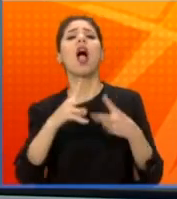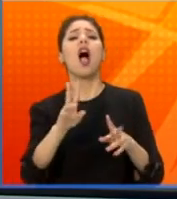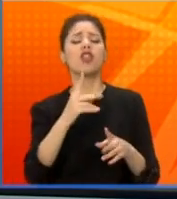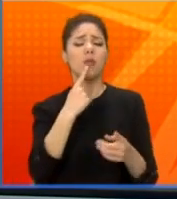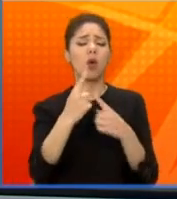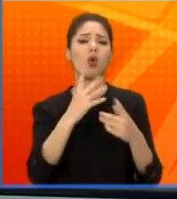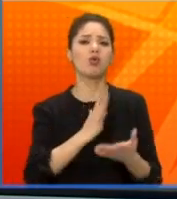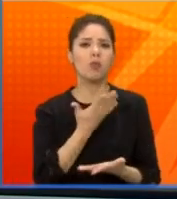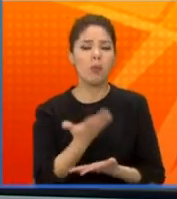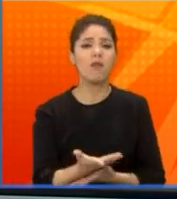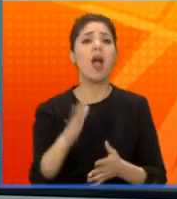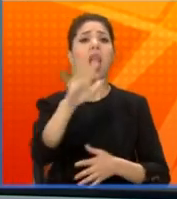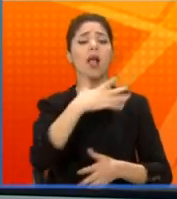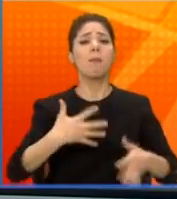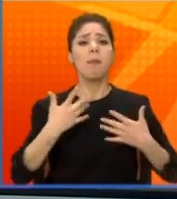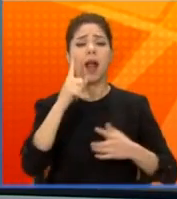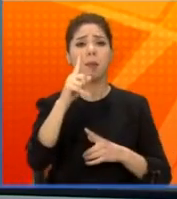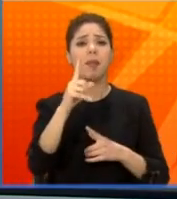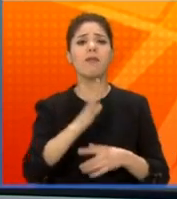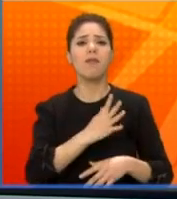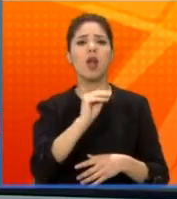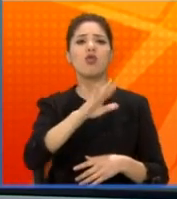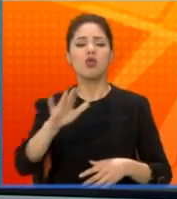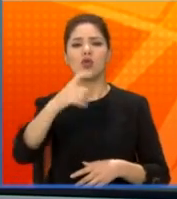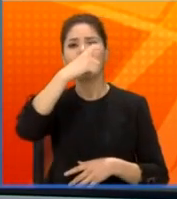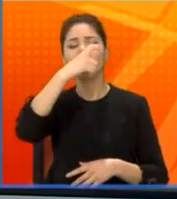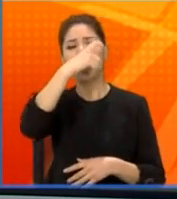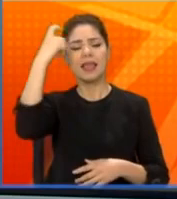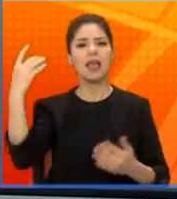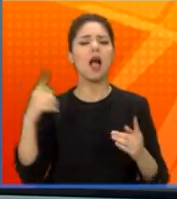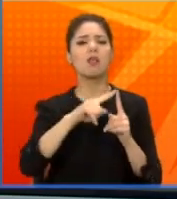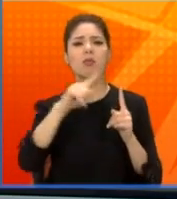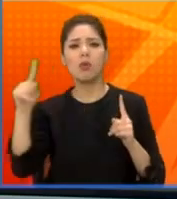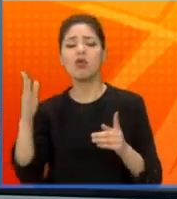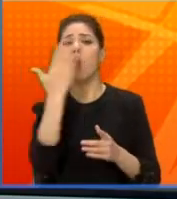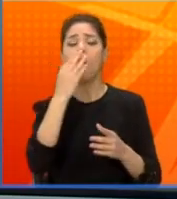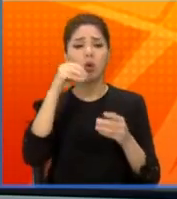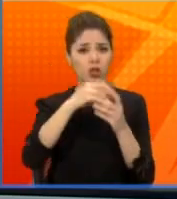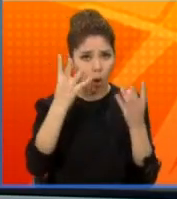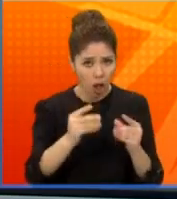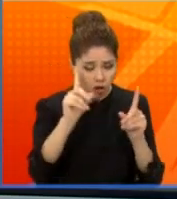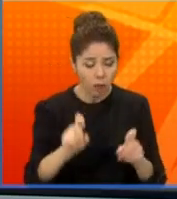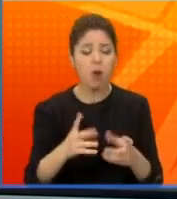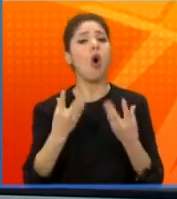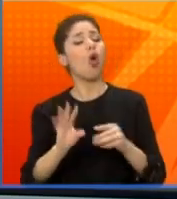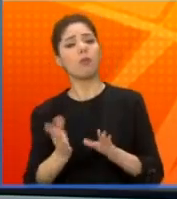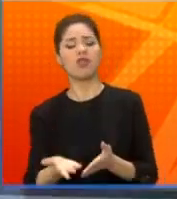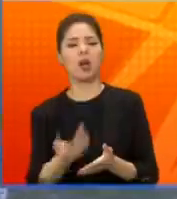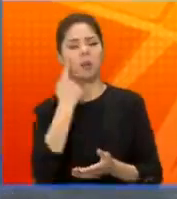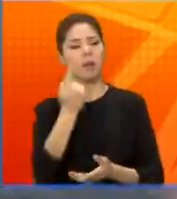da konuşuluyor. En çok merak edilenlerden biri de çocukların yaz boyunca okulda olup olmayacağı.